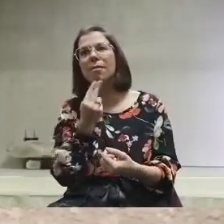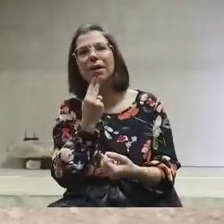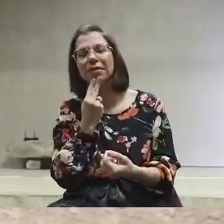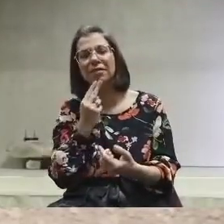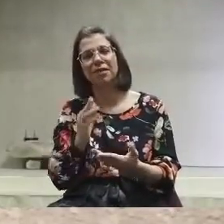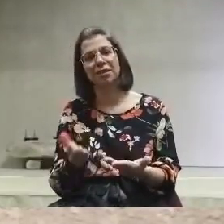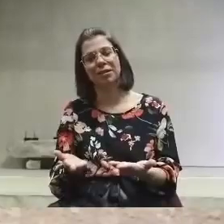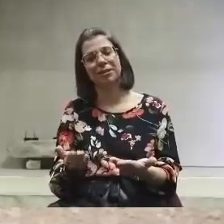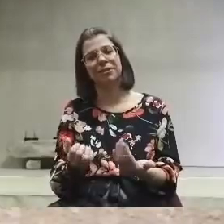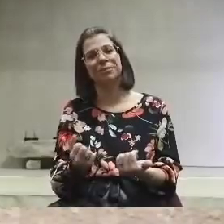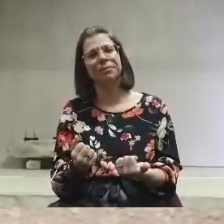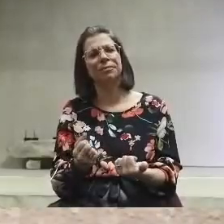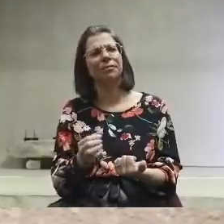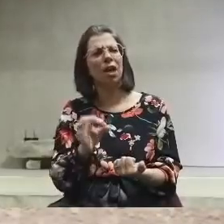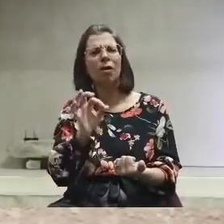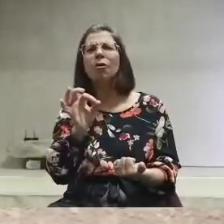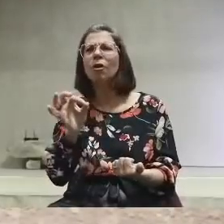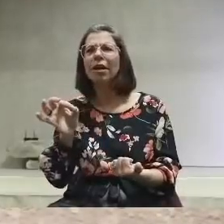Pas vous peut-être.